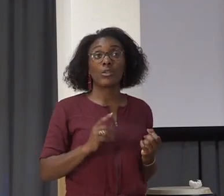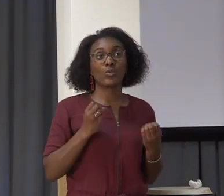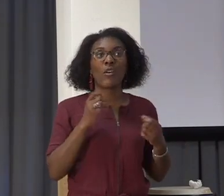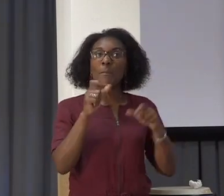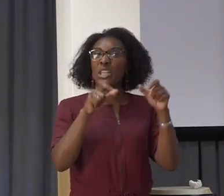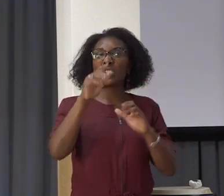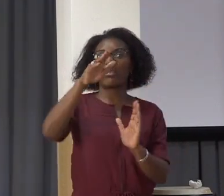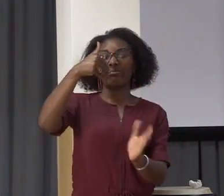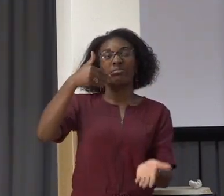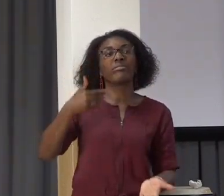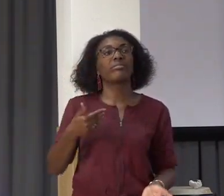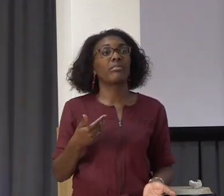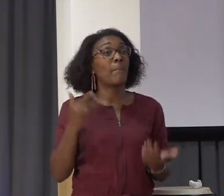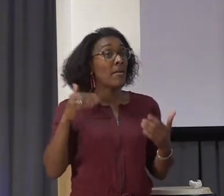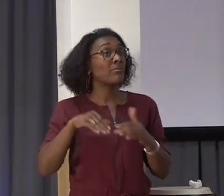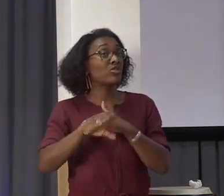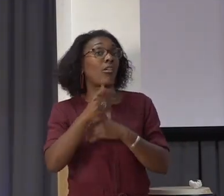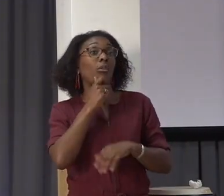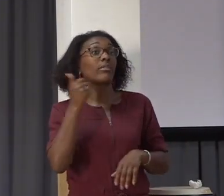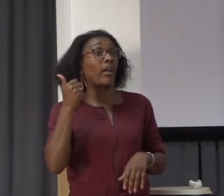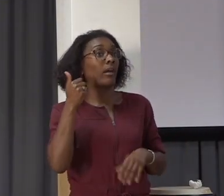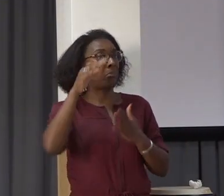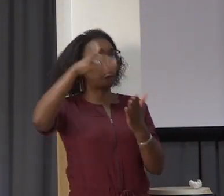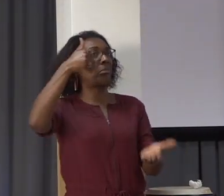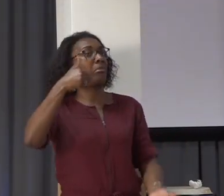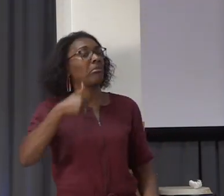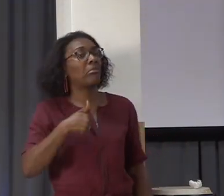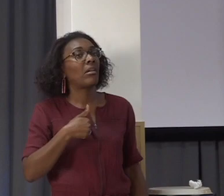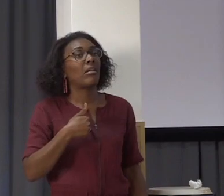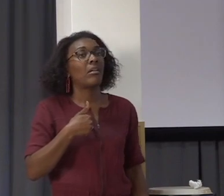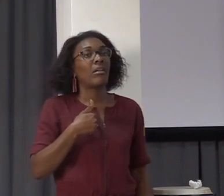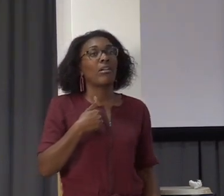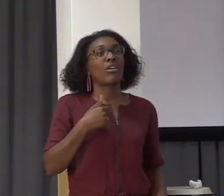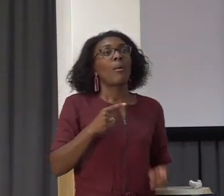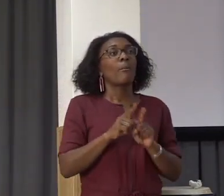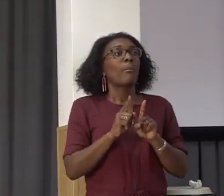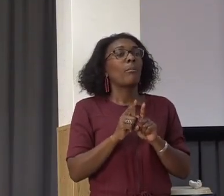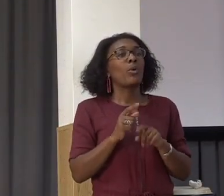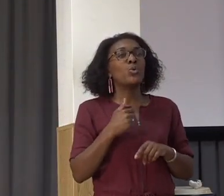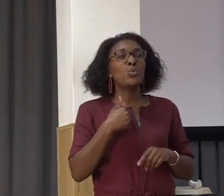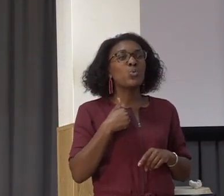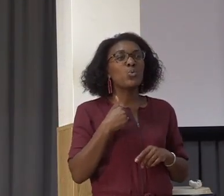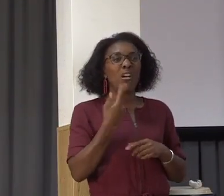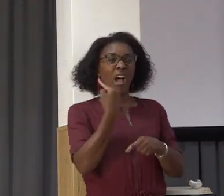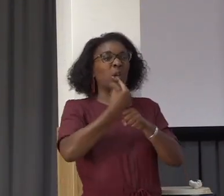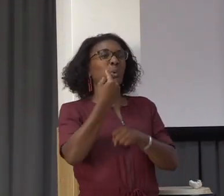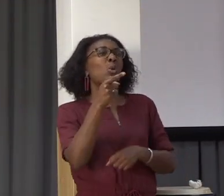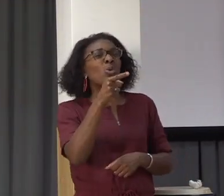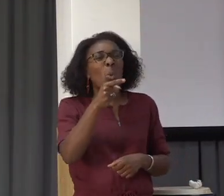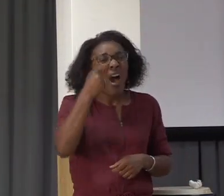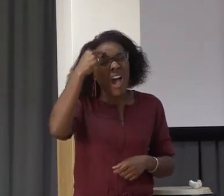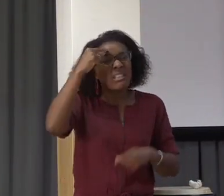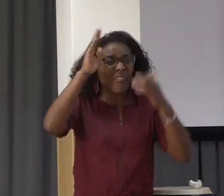marginalisé. Même en Angleterre, dès qu'on nous dit que nos vues sont étroites, qu'elles sont